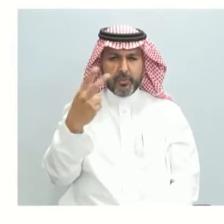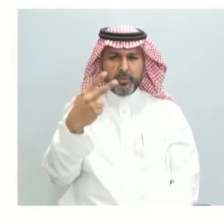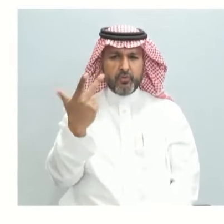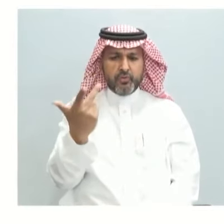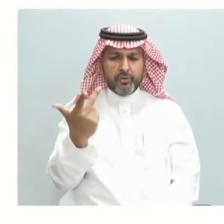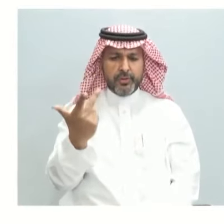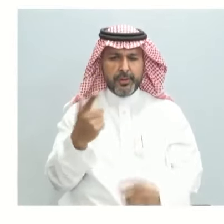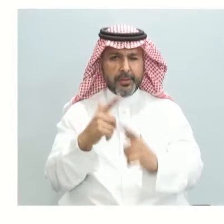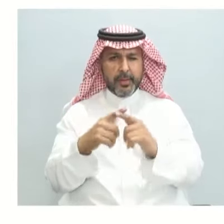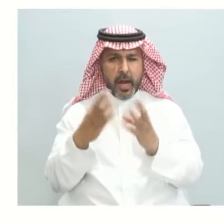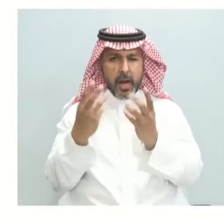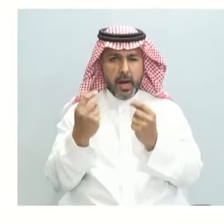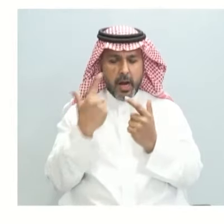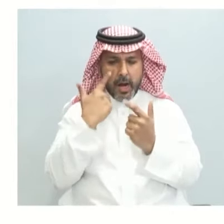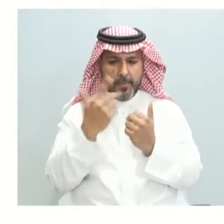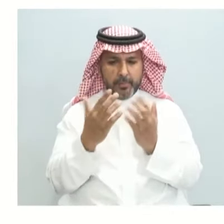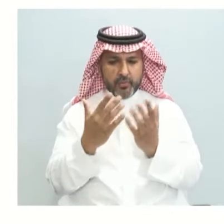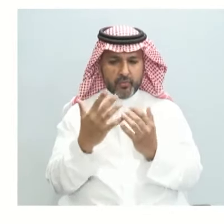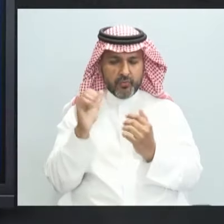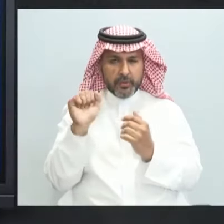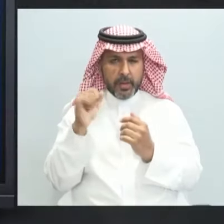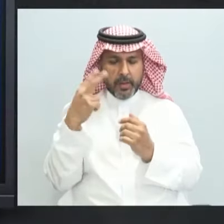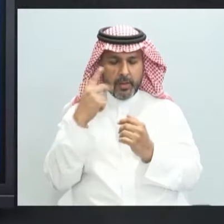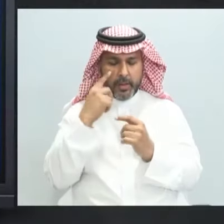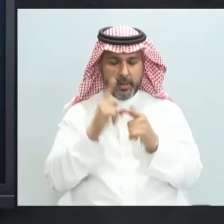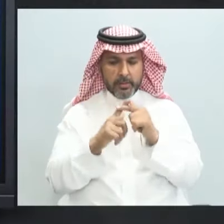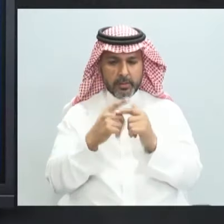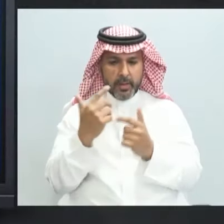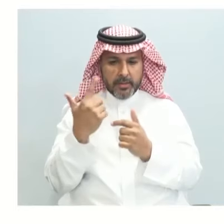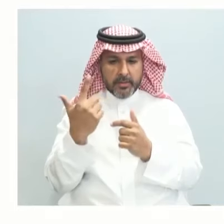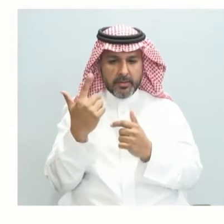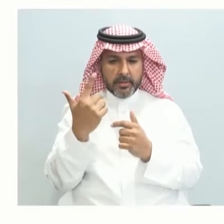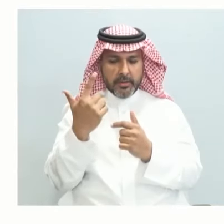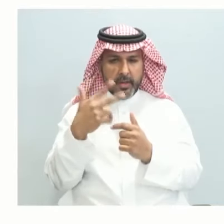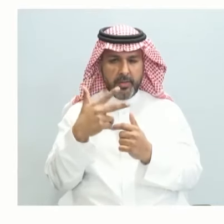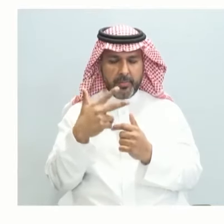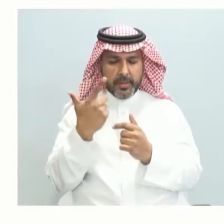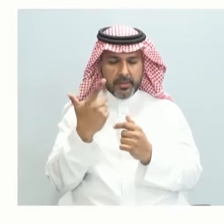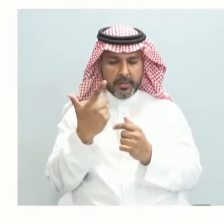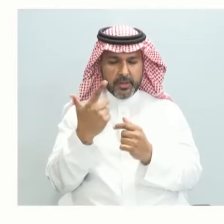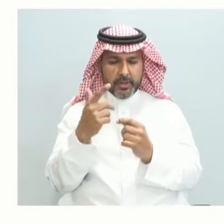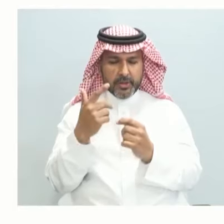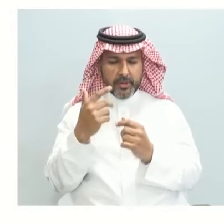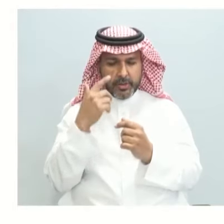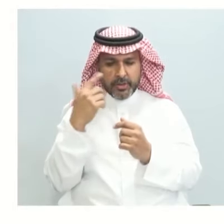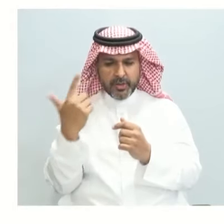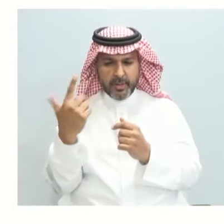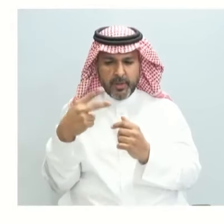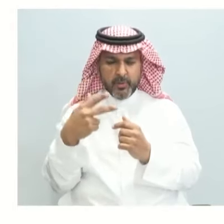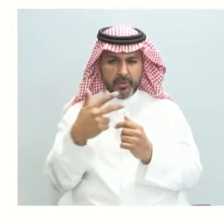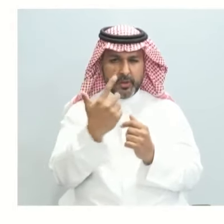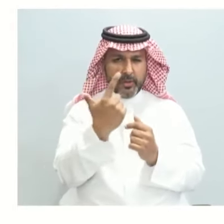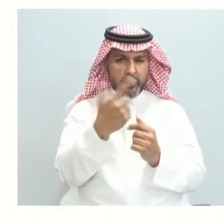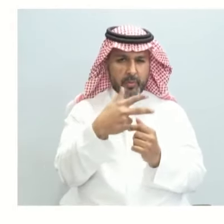الى عاملين في الحصه السابقه ايجاد القاسم المشترك الاكبر اذا نستطيع